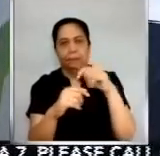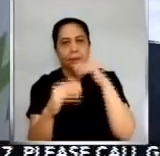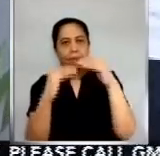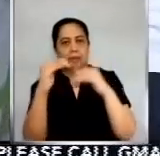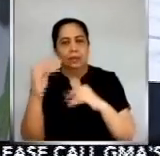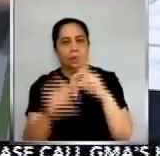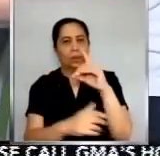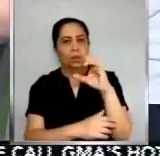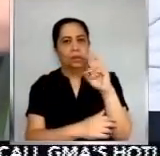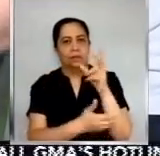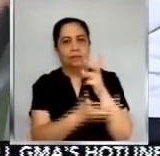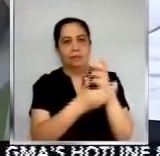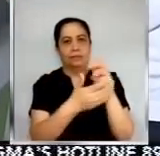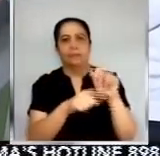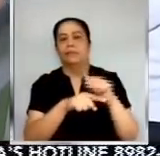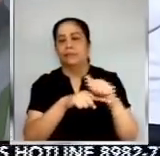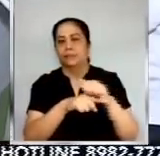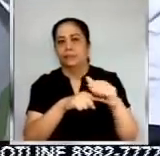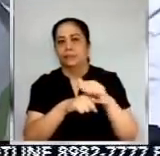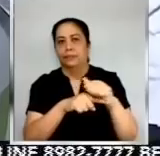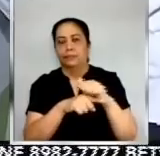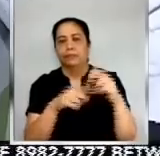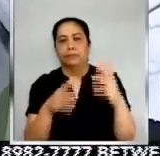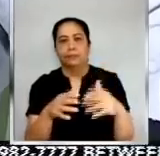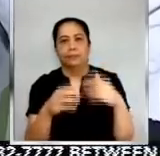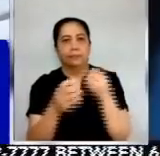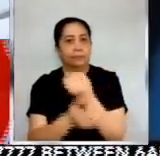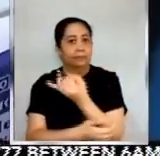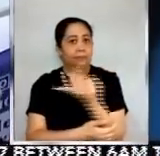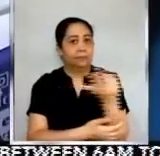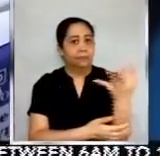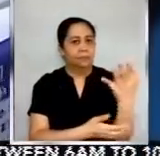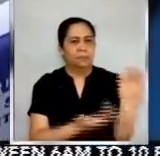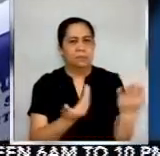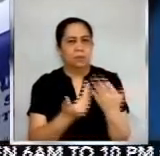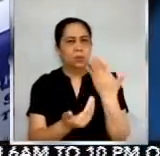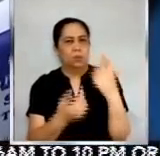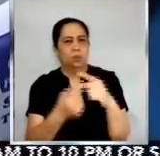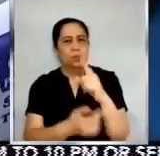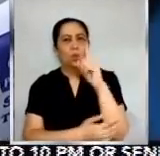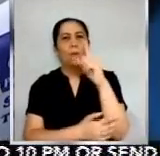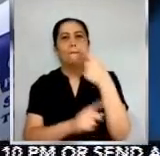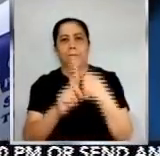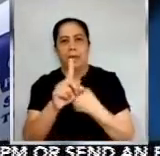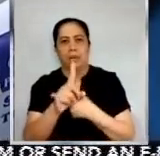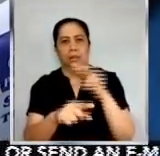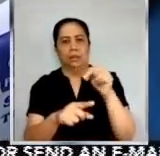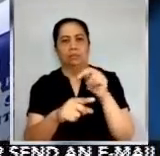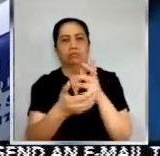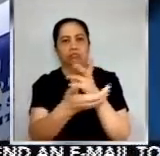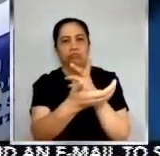kanilang isasalalim sa training. Sa bilang na ito, aabuti ng humigit kumulang 1 buwan para mabakunahan ng unang